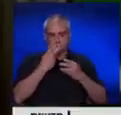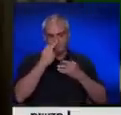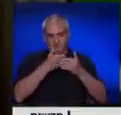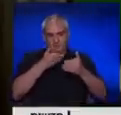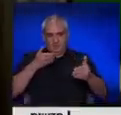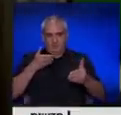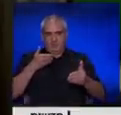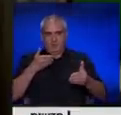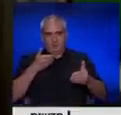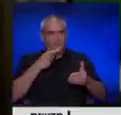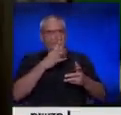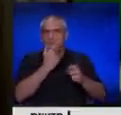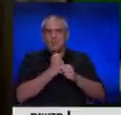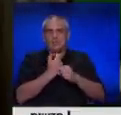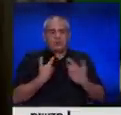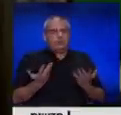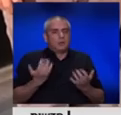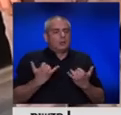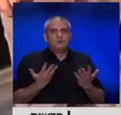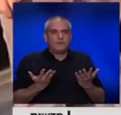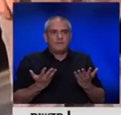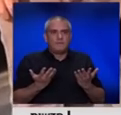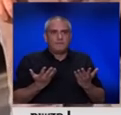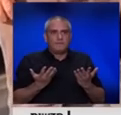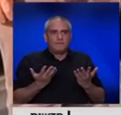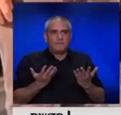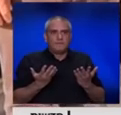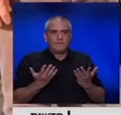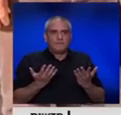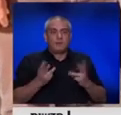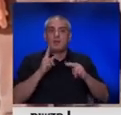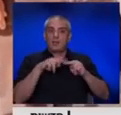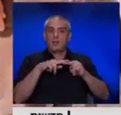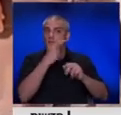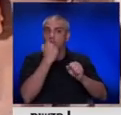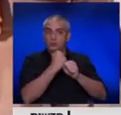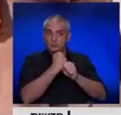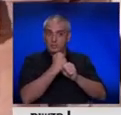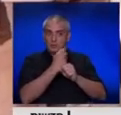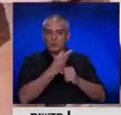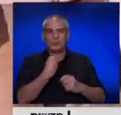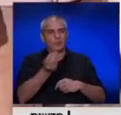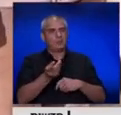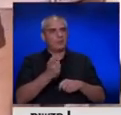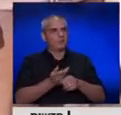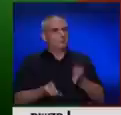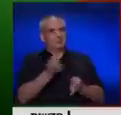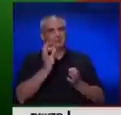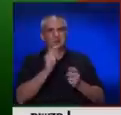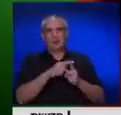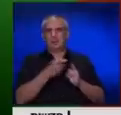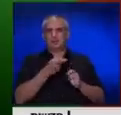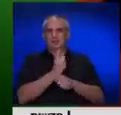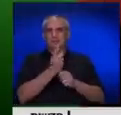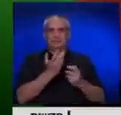להתרחק, אבל מה אני עושה עם זה עכשיו? ואחר כל פעם שהוא עושה, שהוא נותן הערה שפשיסטית,